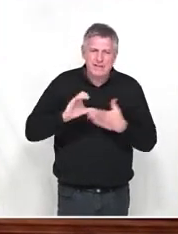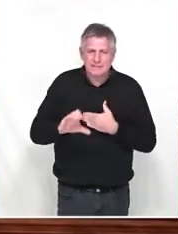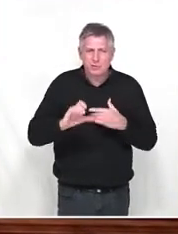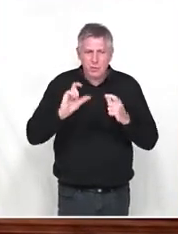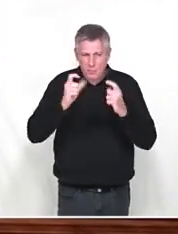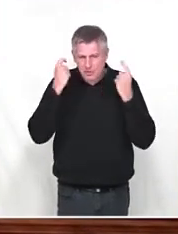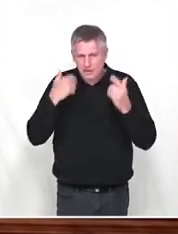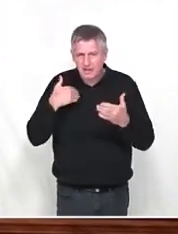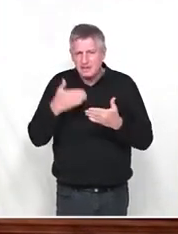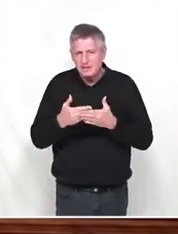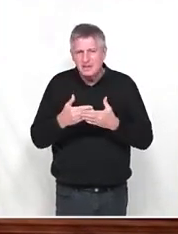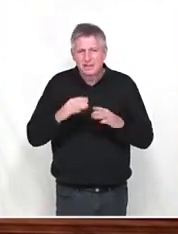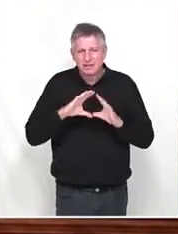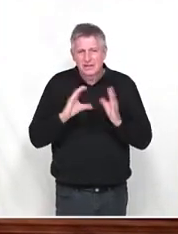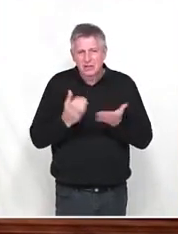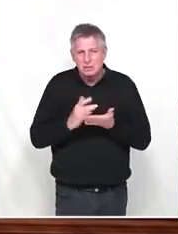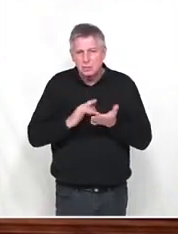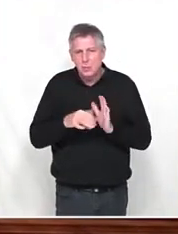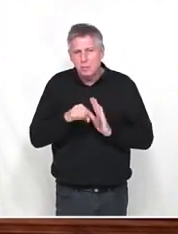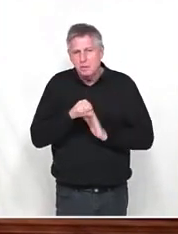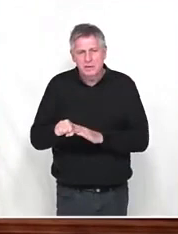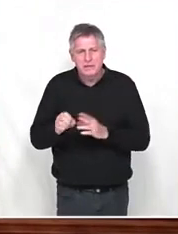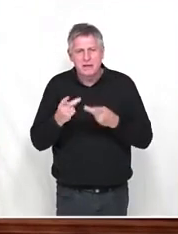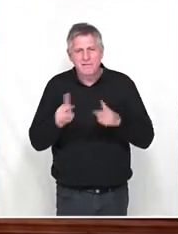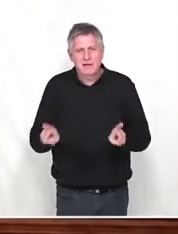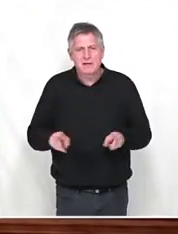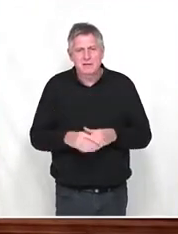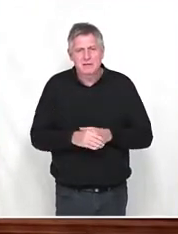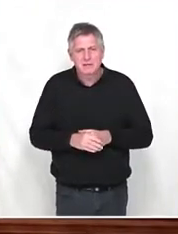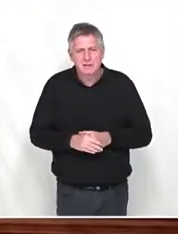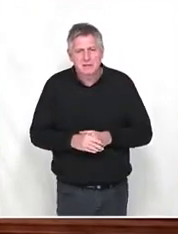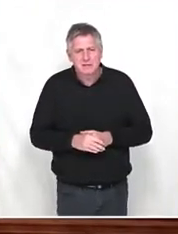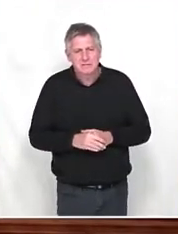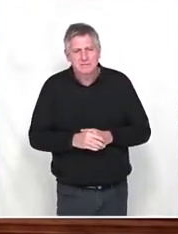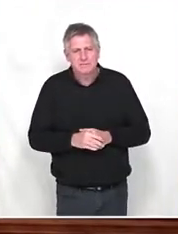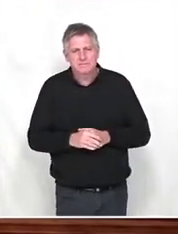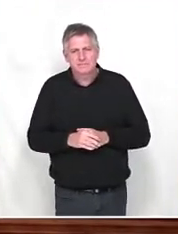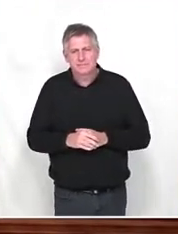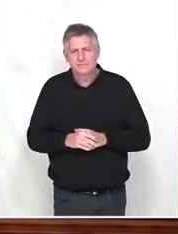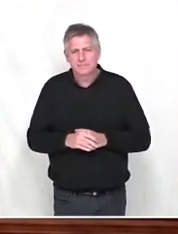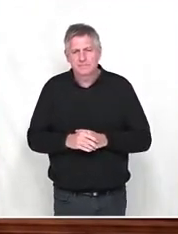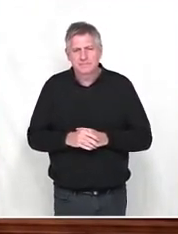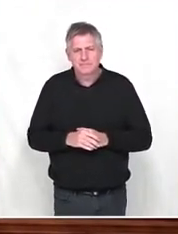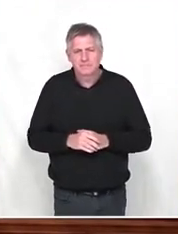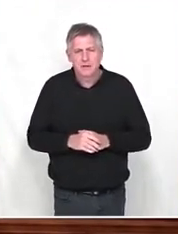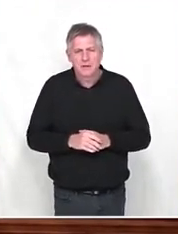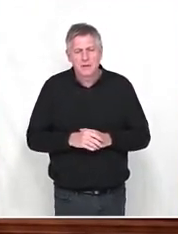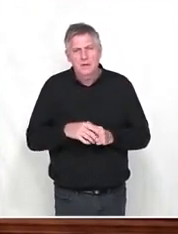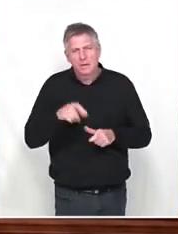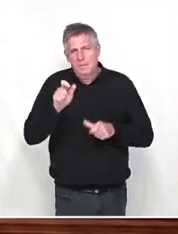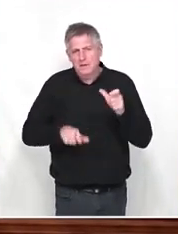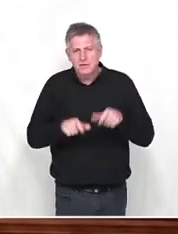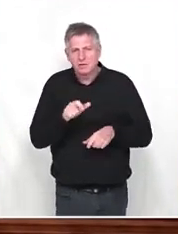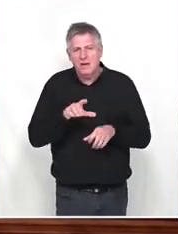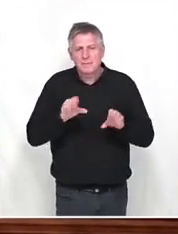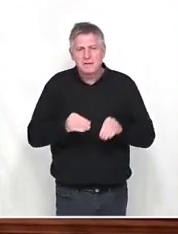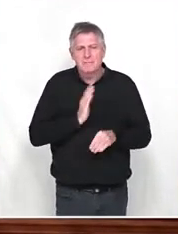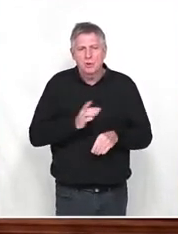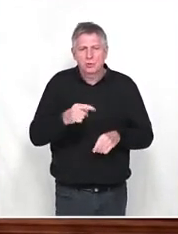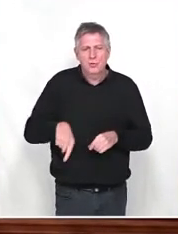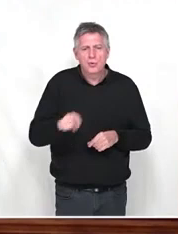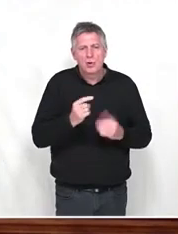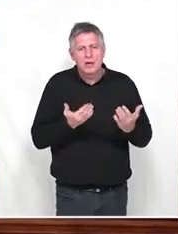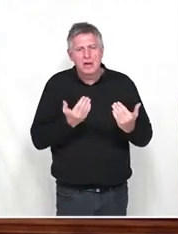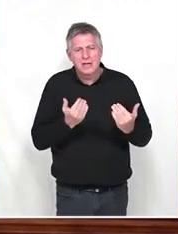mandature, l'ensemble des priorités de la ville. Et là où je pense que les Bordelaises et Bordelais nous attendent dans un